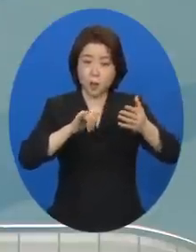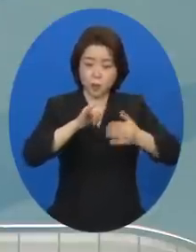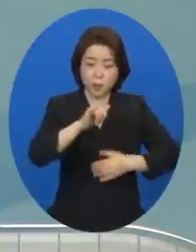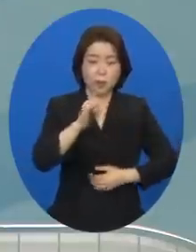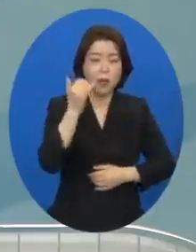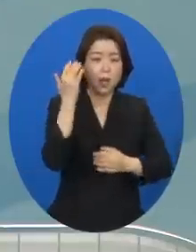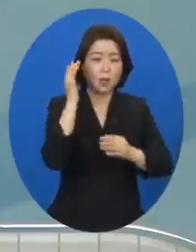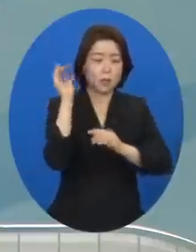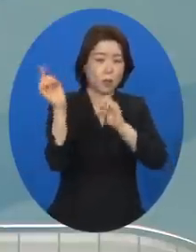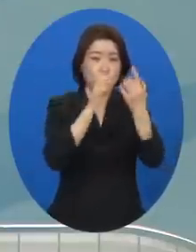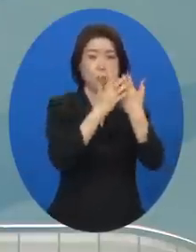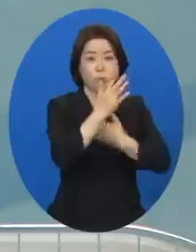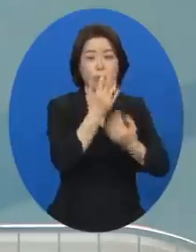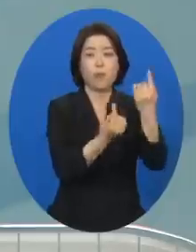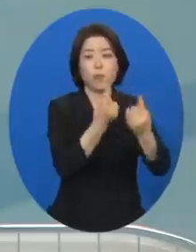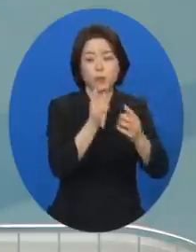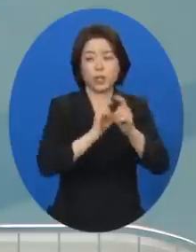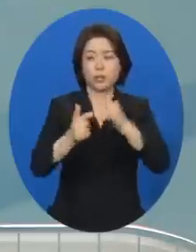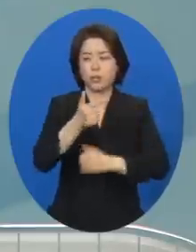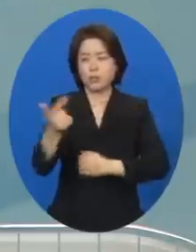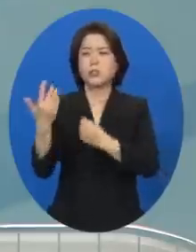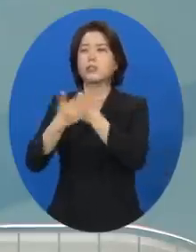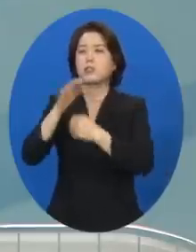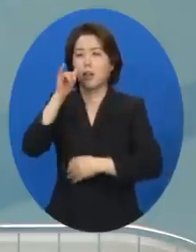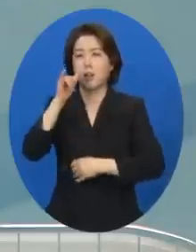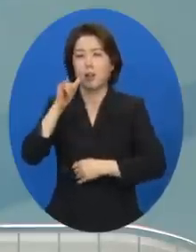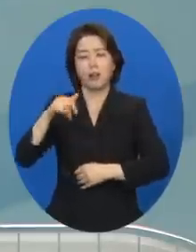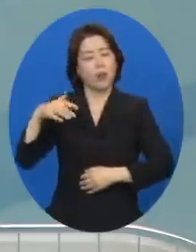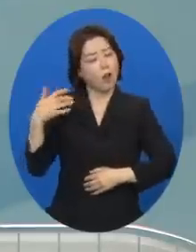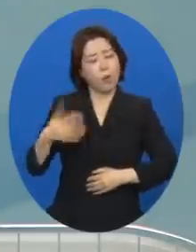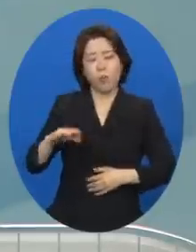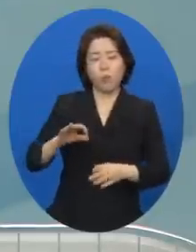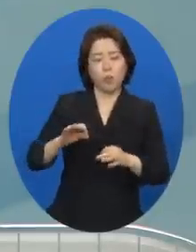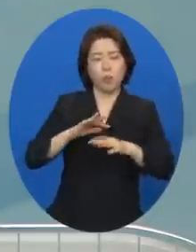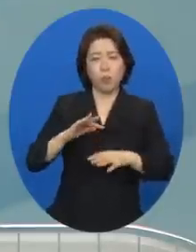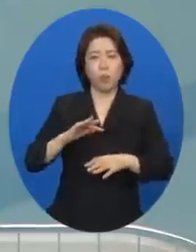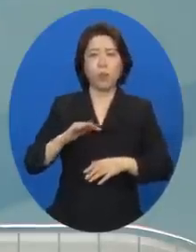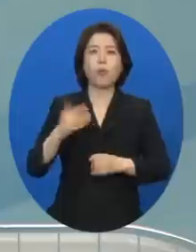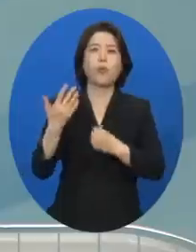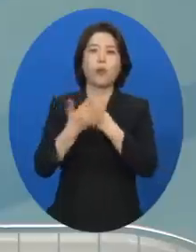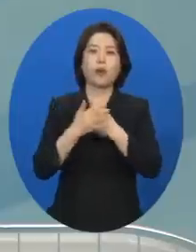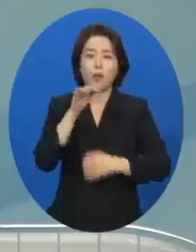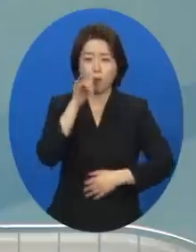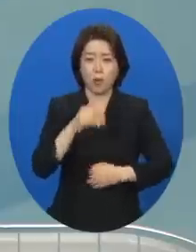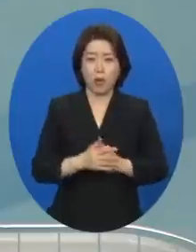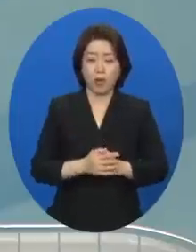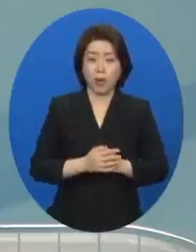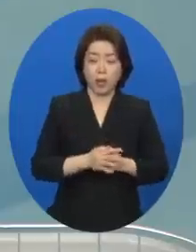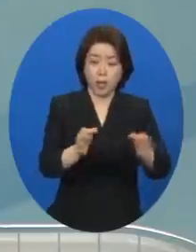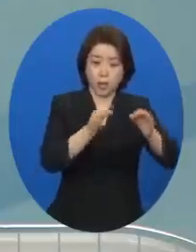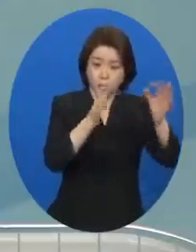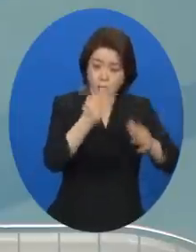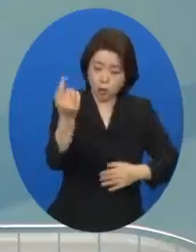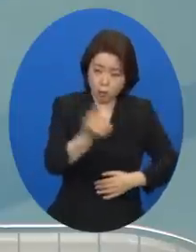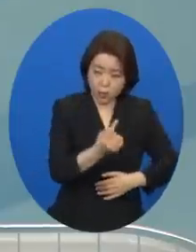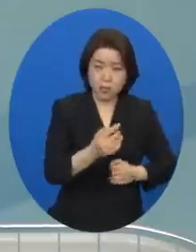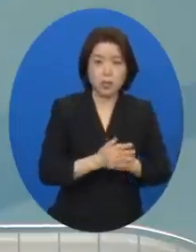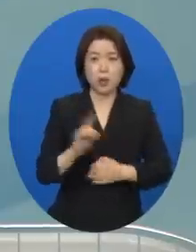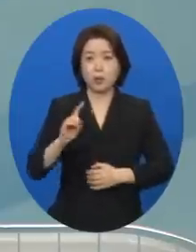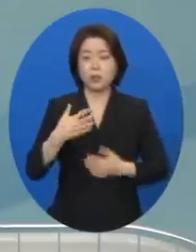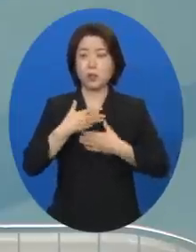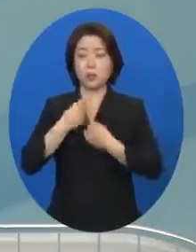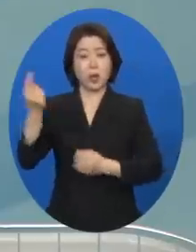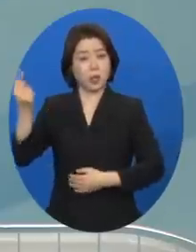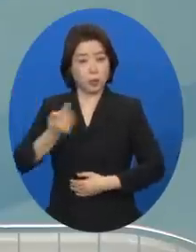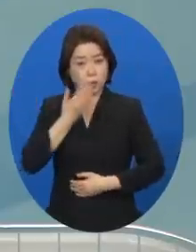있었어요 정말 놀라운 느낌이 들어요 그런 순간이 닥쳐 왔을 때 어디서 그런 평안이 5